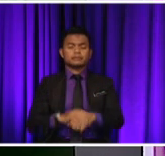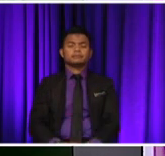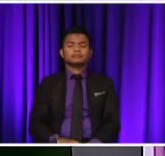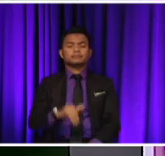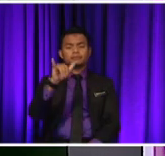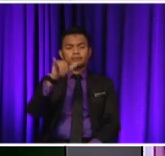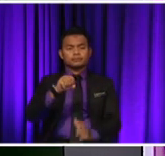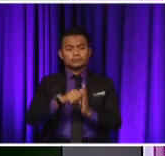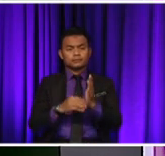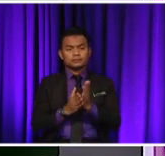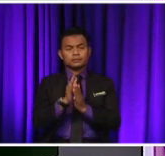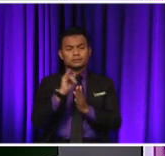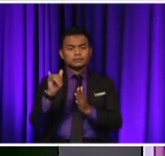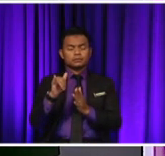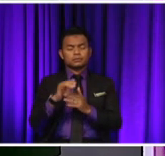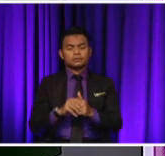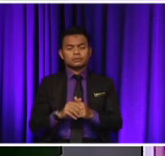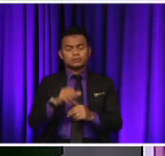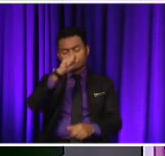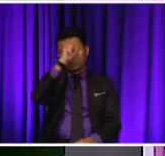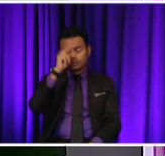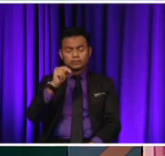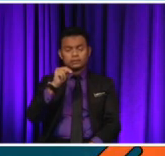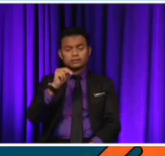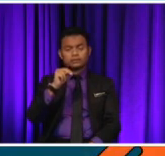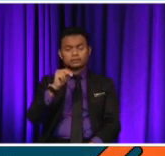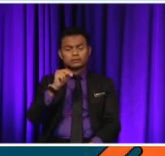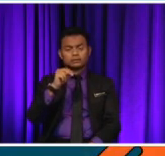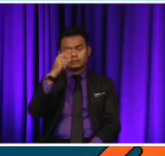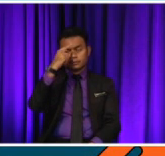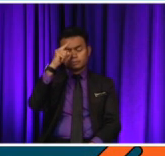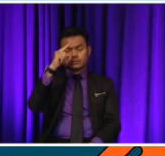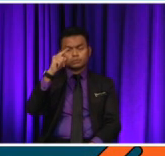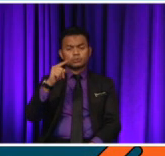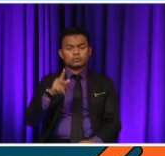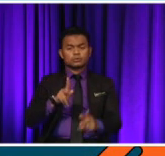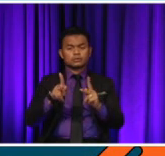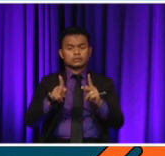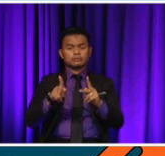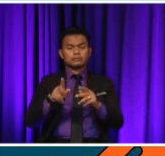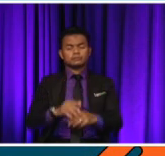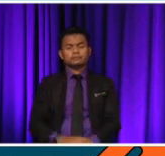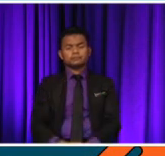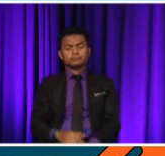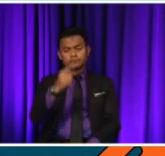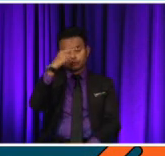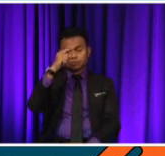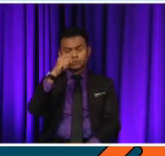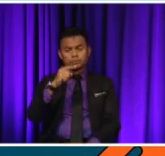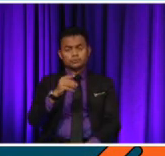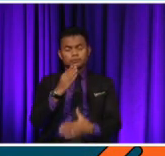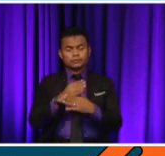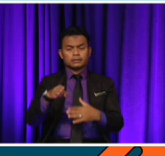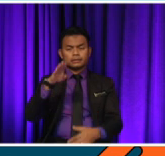berkaitan tentang konsep keberkahan ini sebagai persiapan Oke untuk bagian B Terangkan konsep